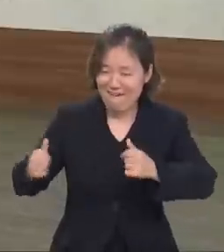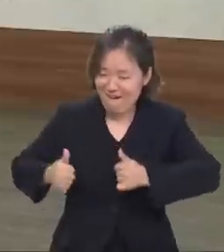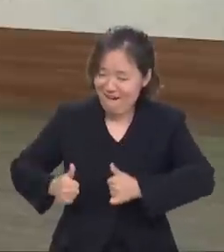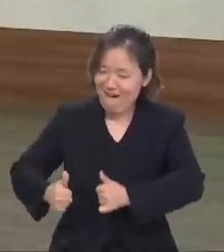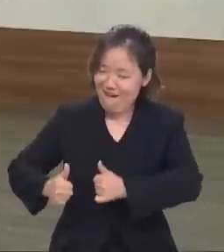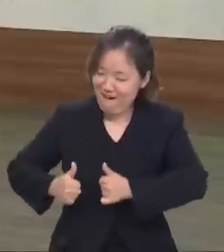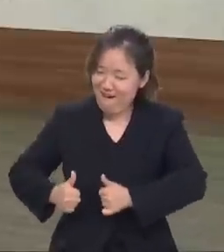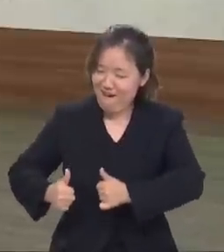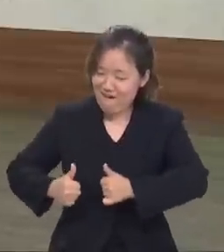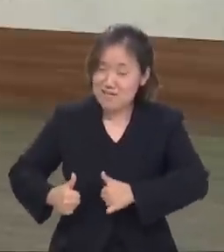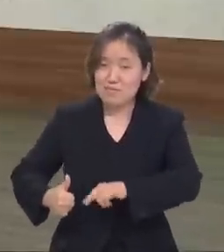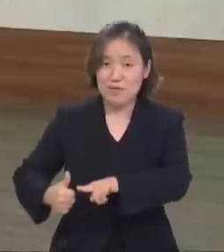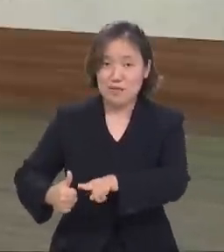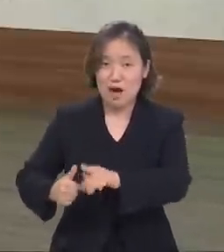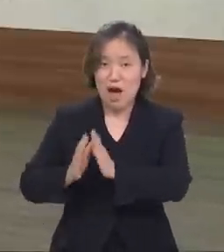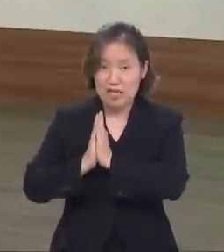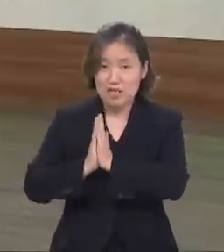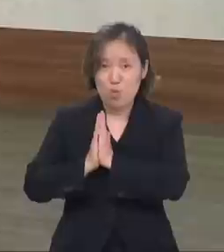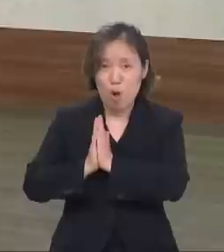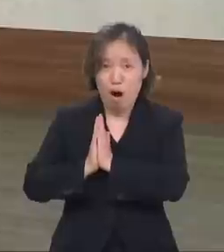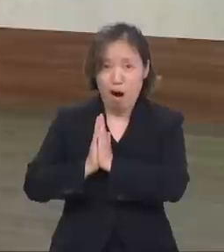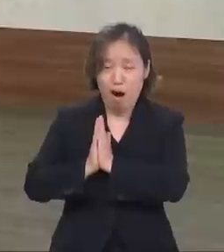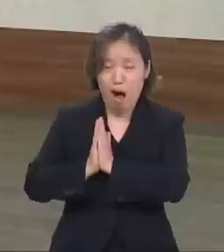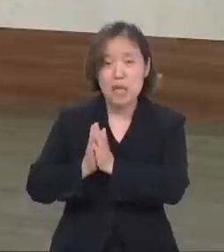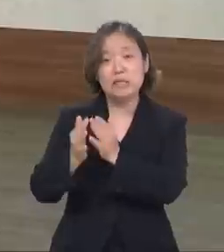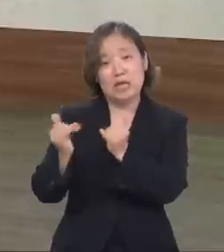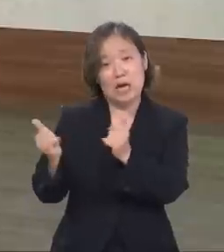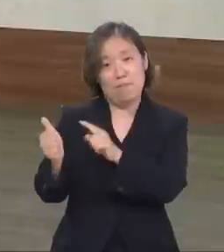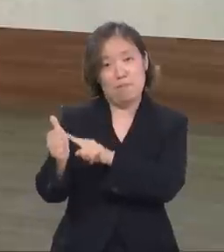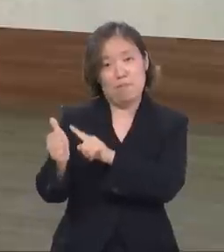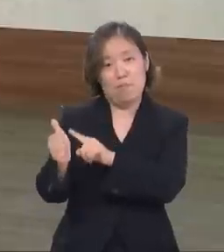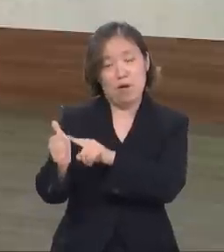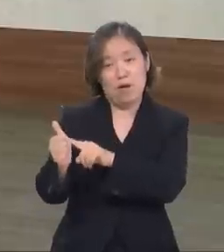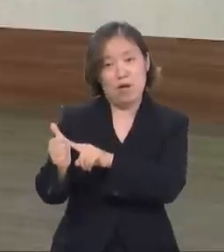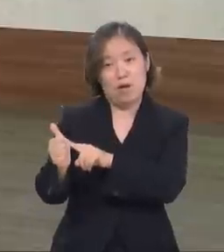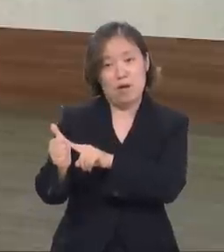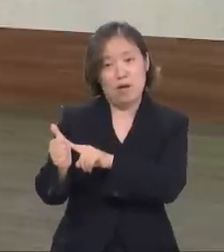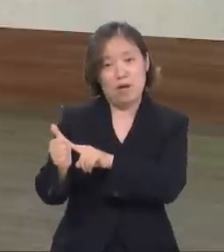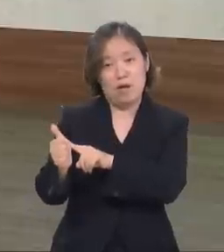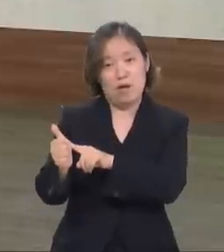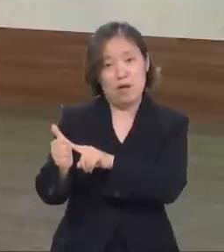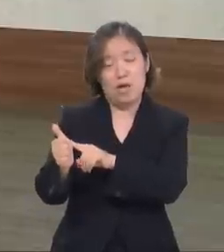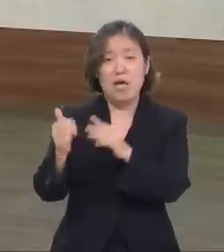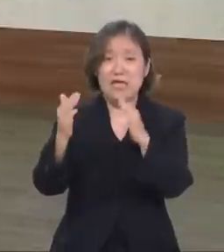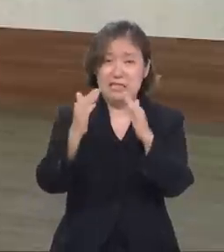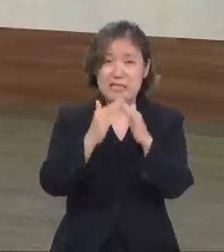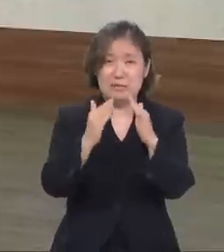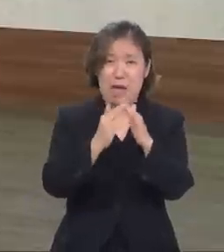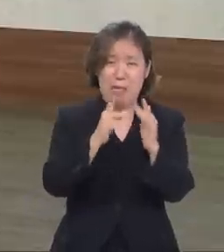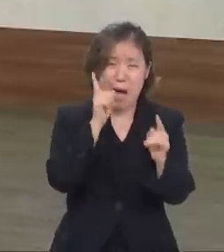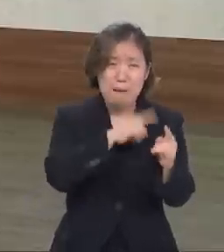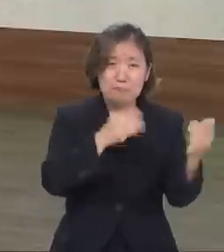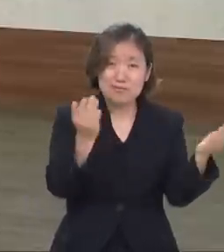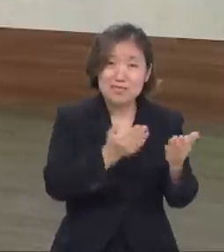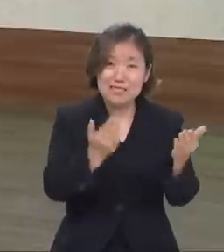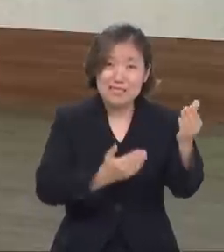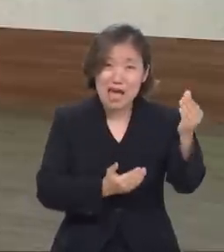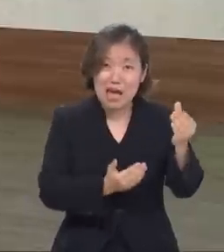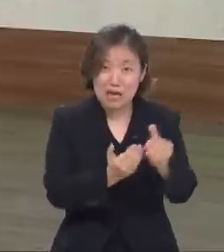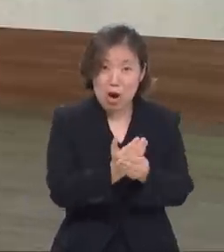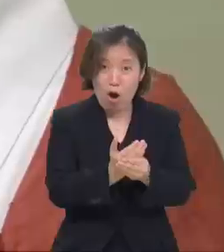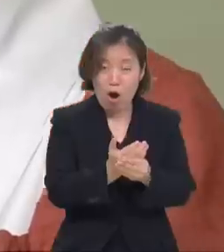불심이 깊었던 분이 어느 날 집안에 굉장히 안 좋은 일을 겪고